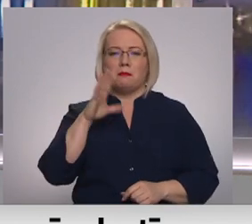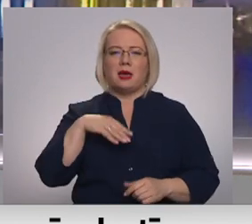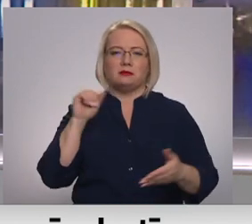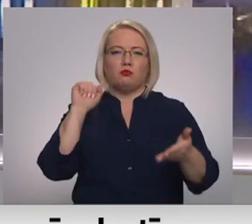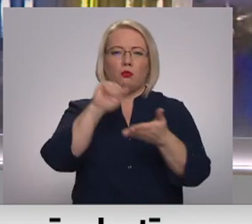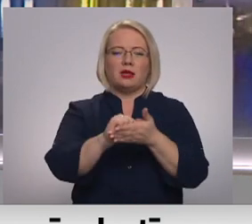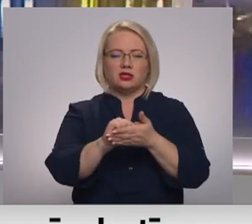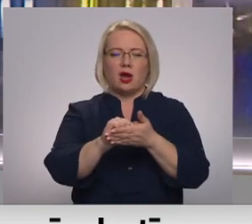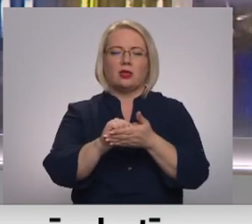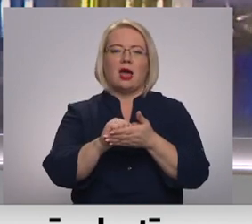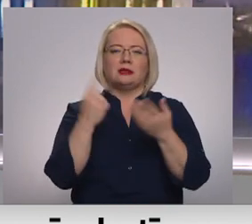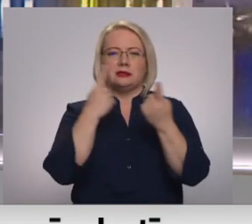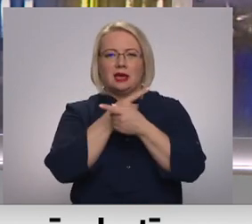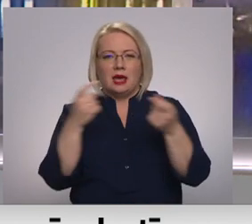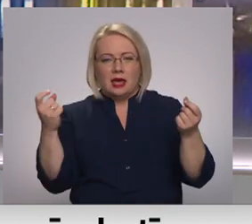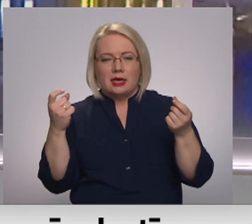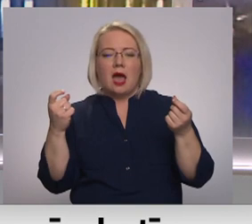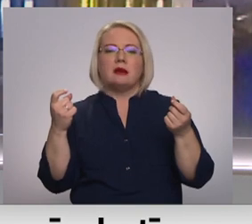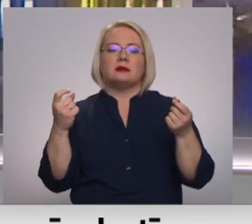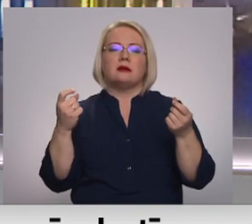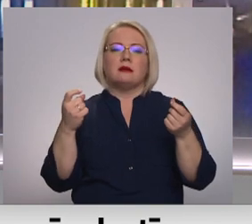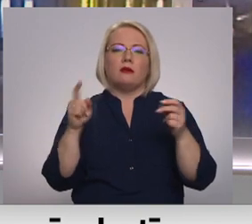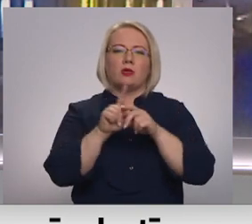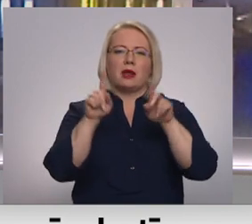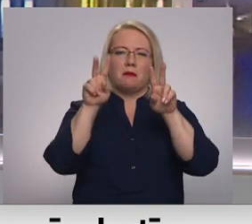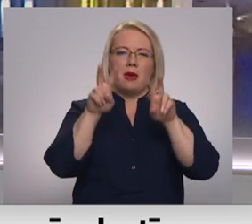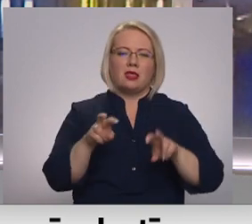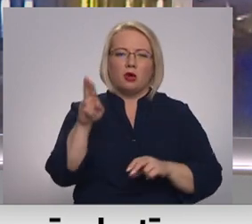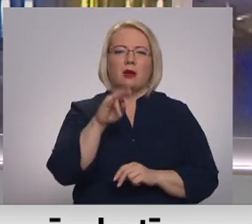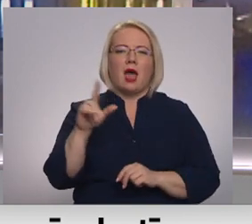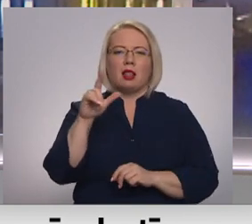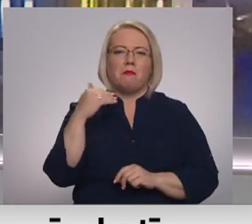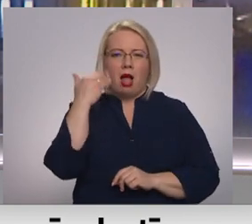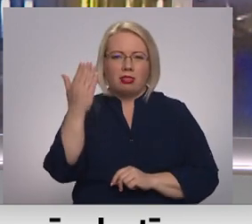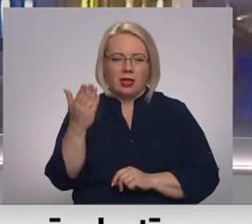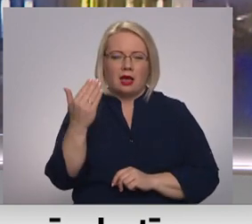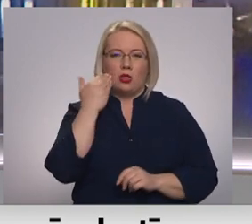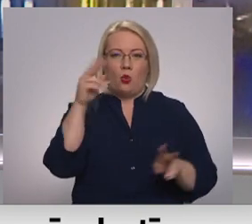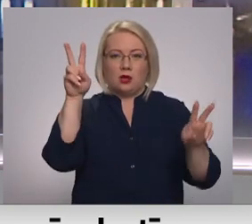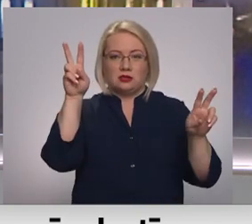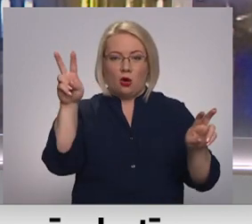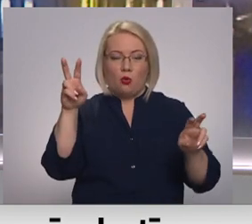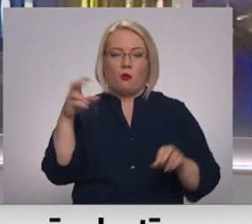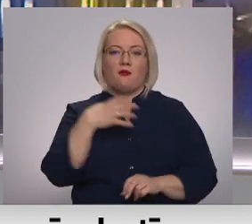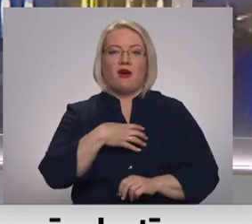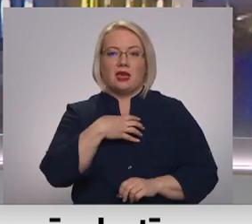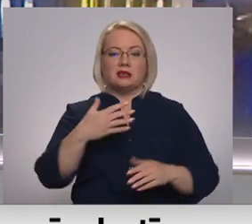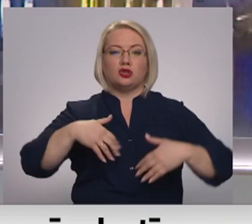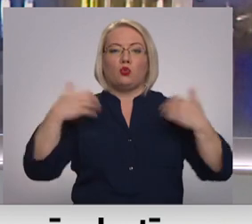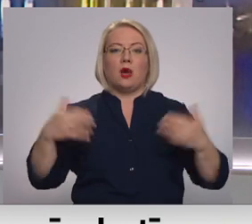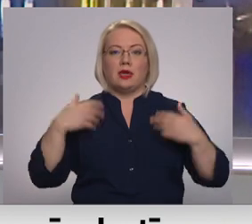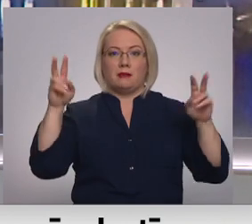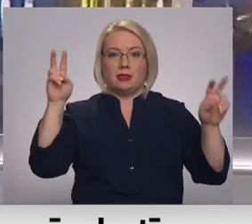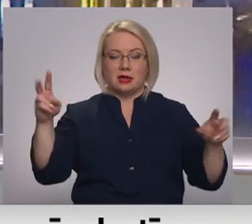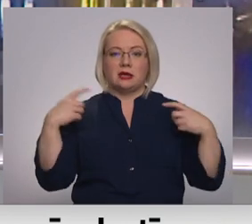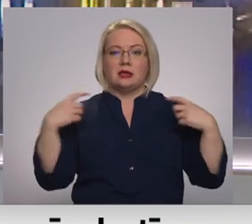mediju un pētnieciskā žurnālistikas centra Rebaltika kopīga apjomīga pētījuma ar nosaukumu Baidzēs noģērbties,